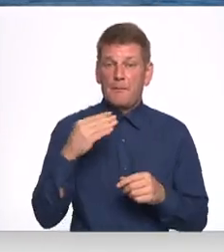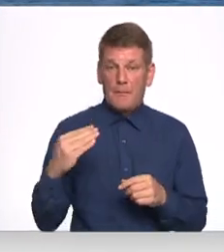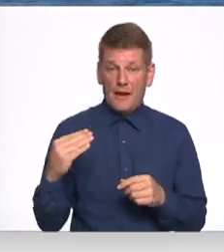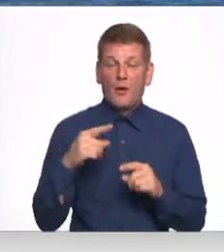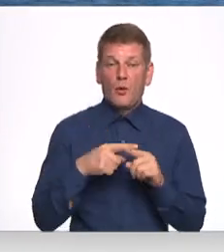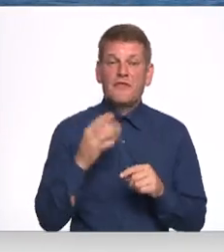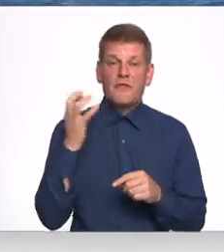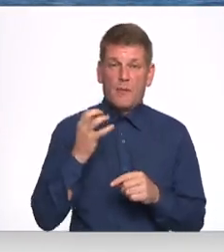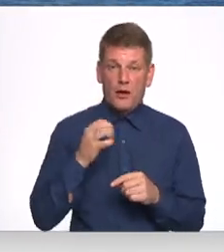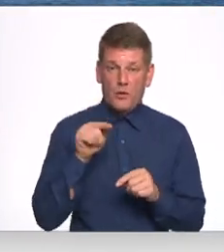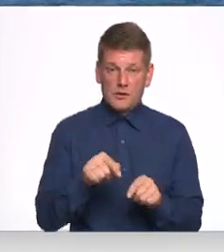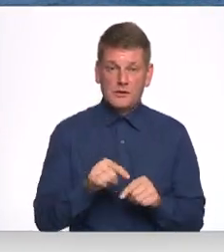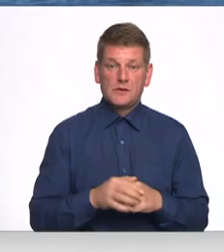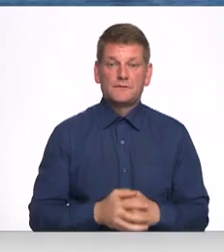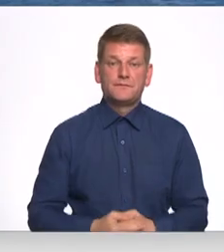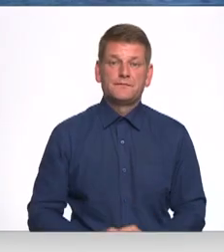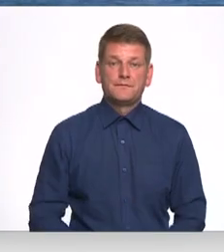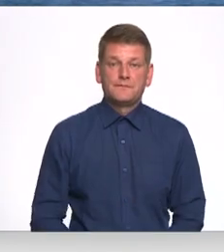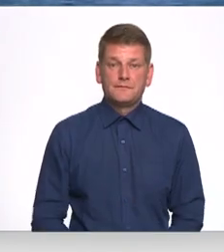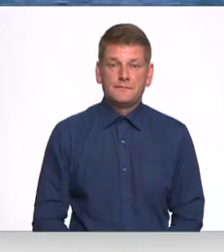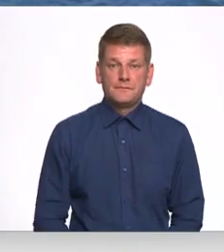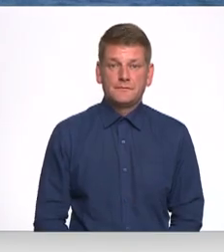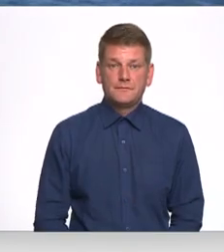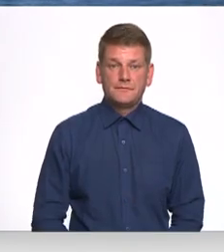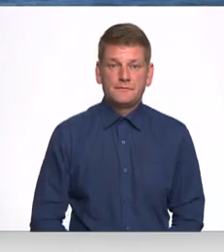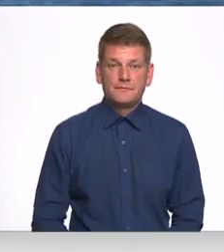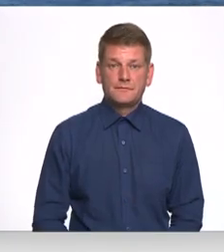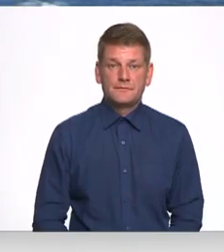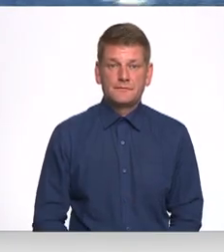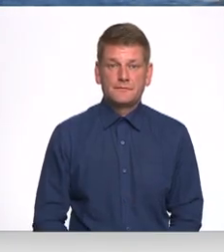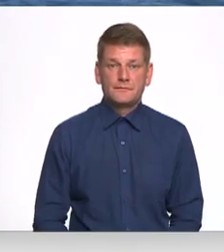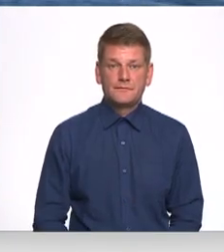Ķemeru nacionālajā parkā. Sandra Leitāne, Andris Pāns, Vidzemes televīzija.